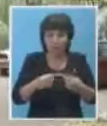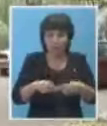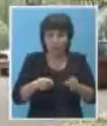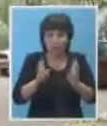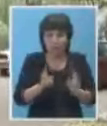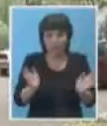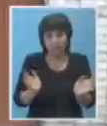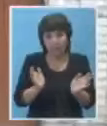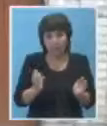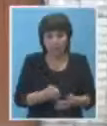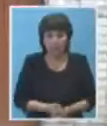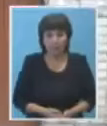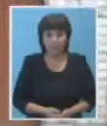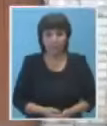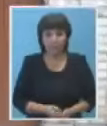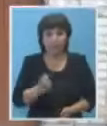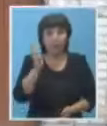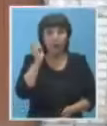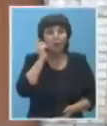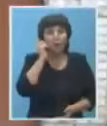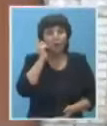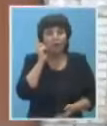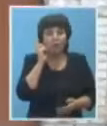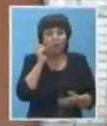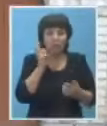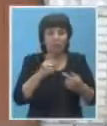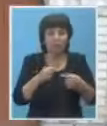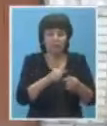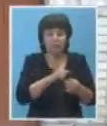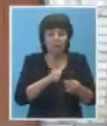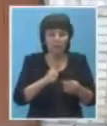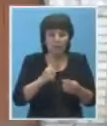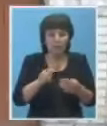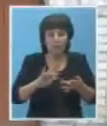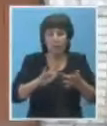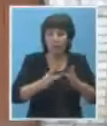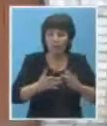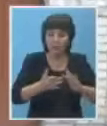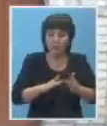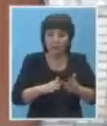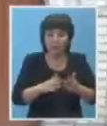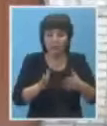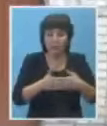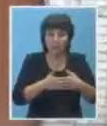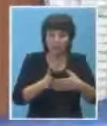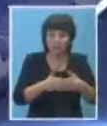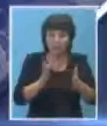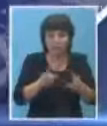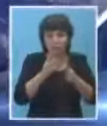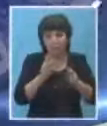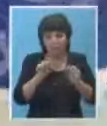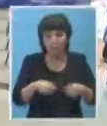қауіпсіздікті қамту. Ұялы телефондар арқылы өздерінің жаңағы онлайн режимде подъездерін тікелей көре